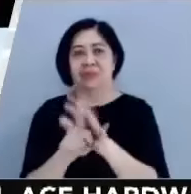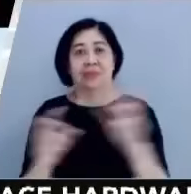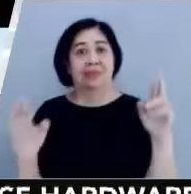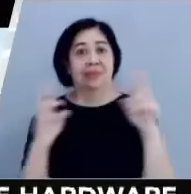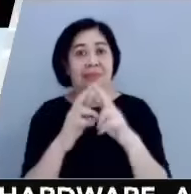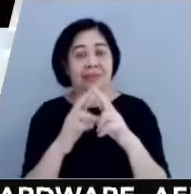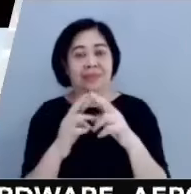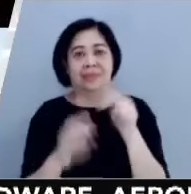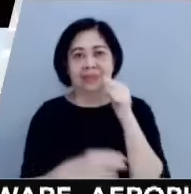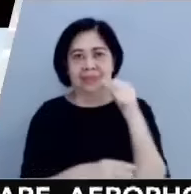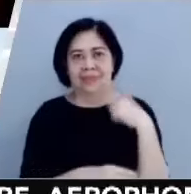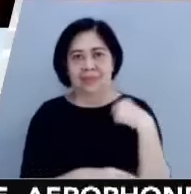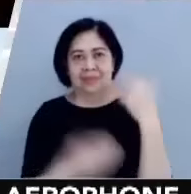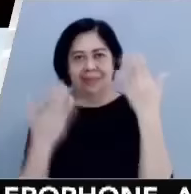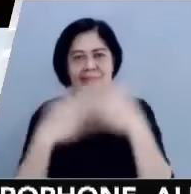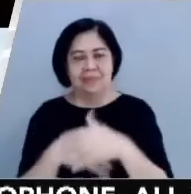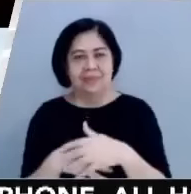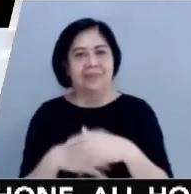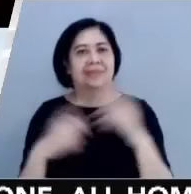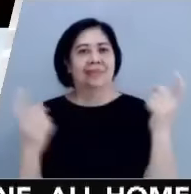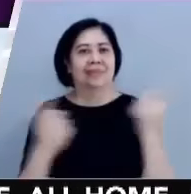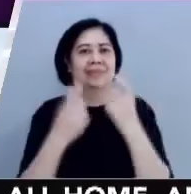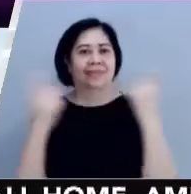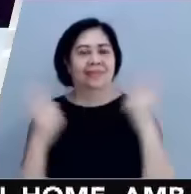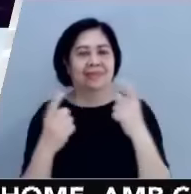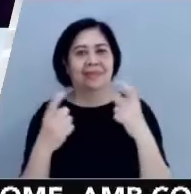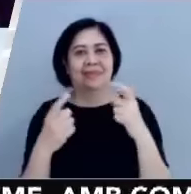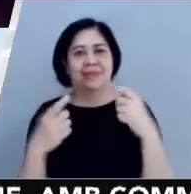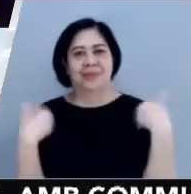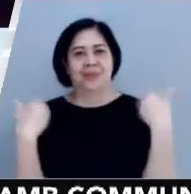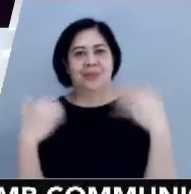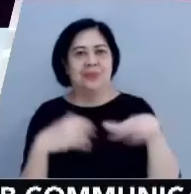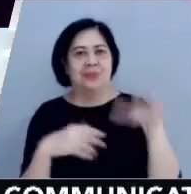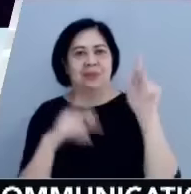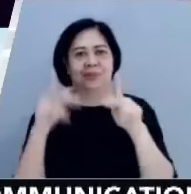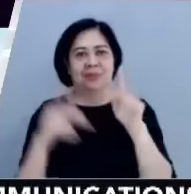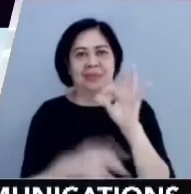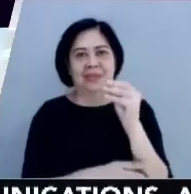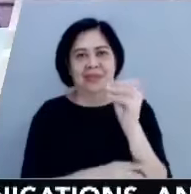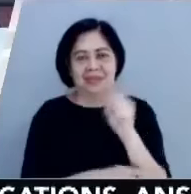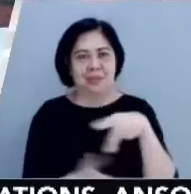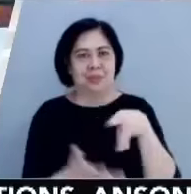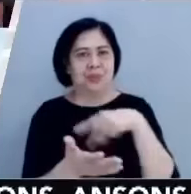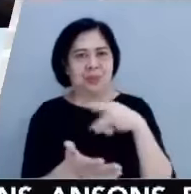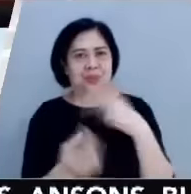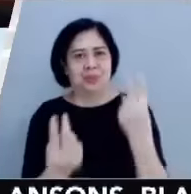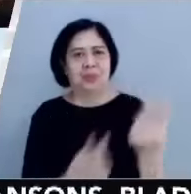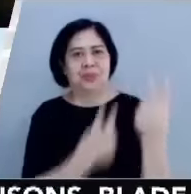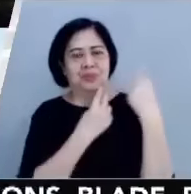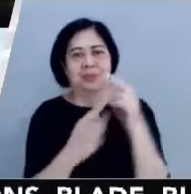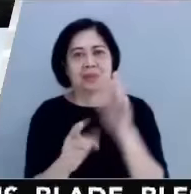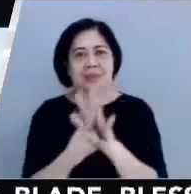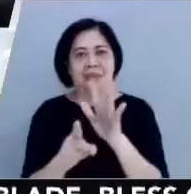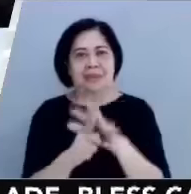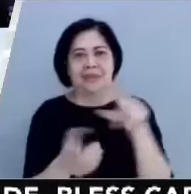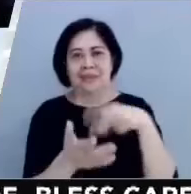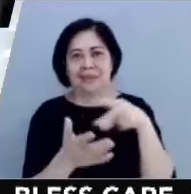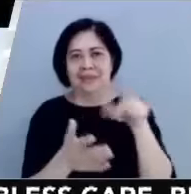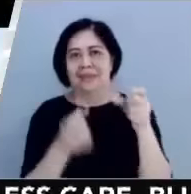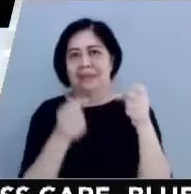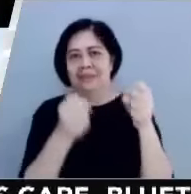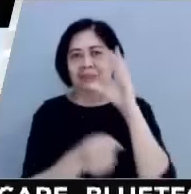kabi nagdiwang ang mga batang 90s at umindak sa mga throwback hits na sinayaw ng Street